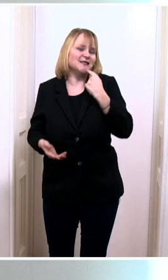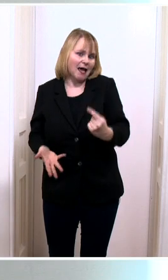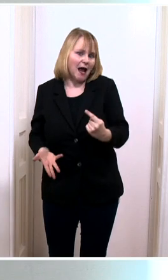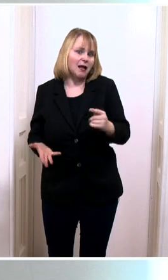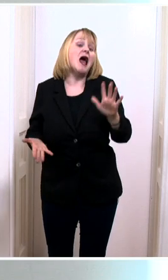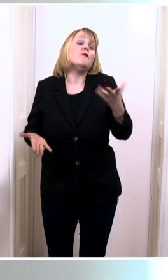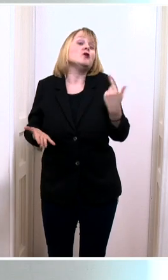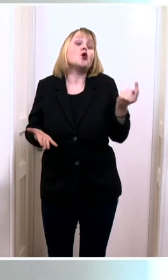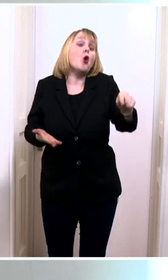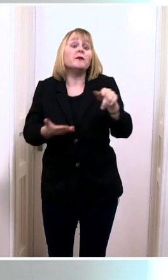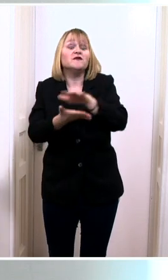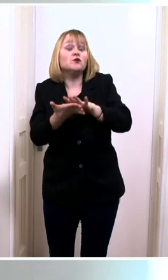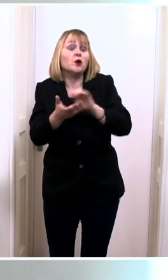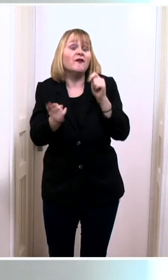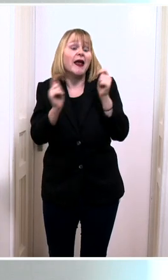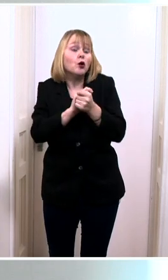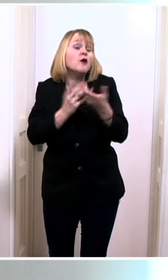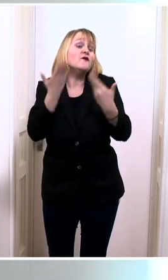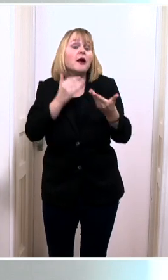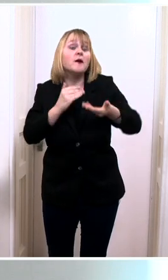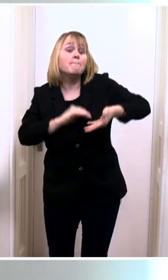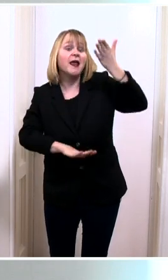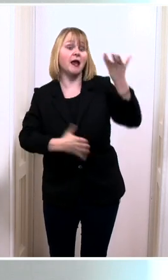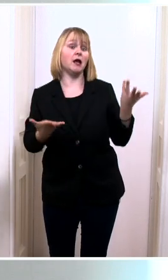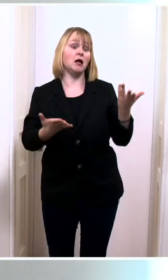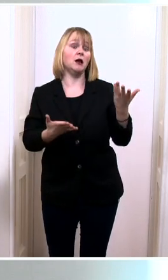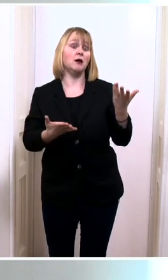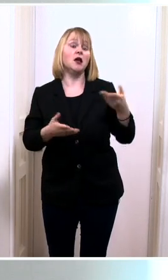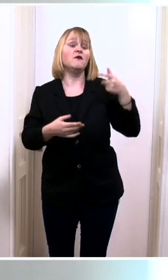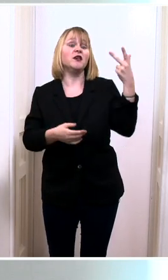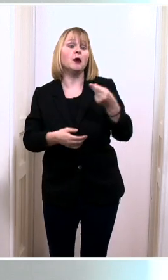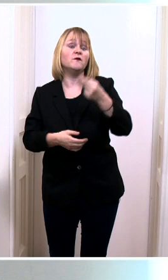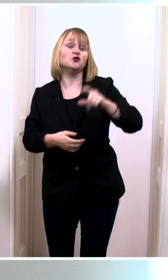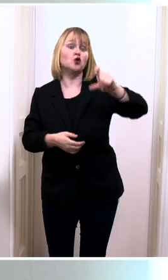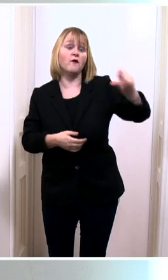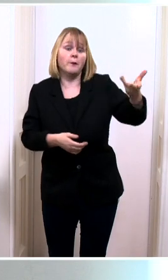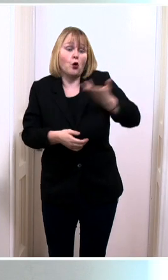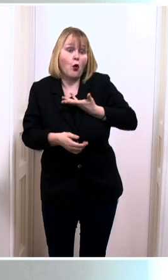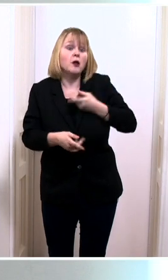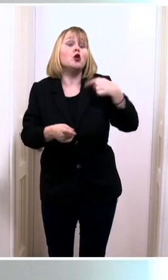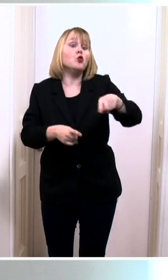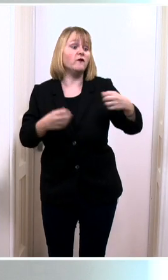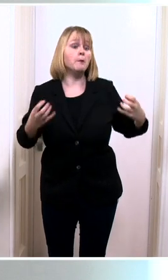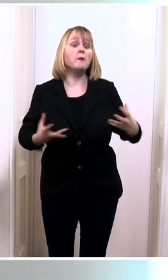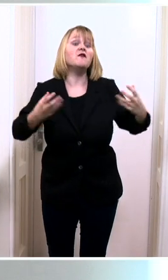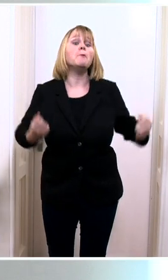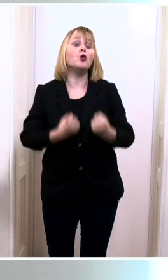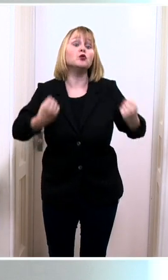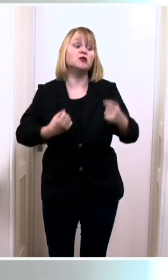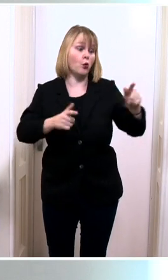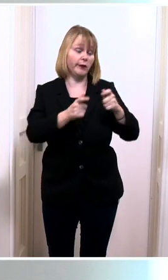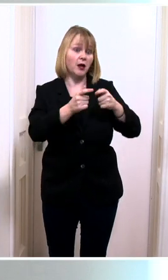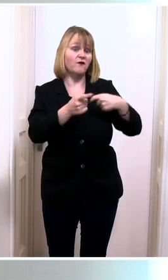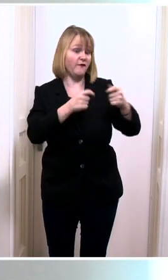ja auch sein, dass es mehr Impfstoff gibt als in der ursprünglichen Planung, wenn zum Beispiel die Produktionskapazitäten aufgestockt